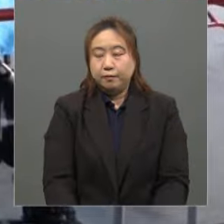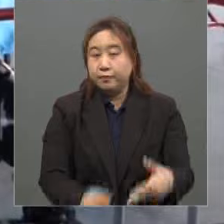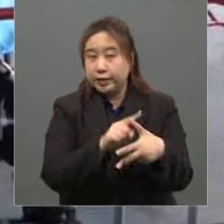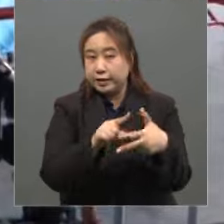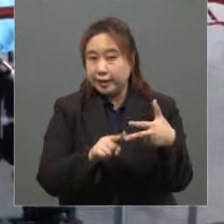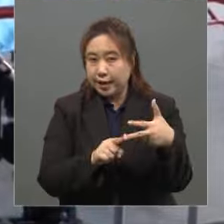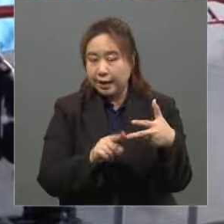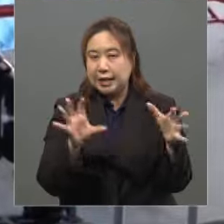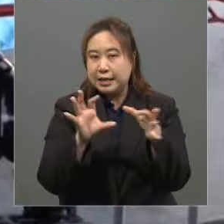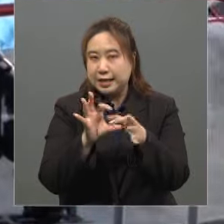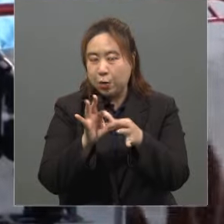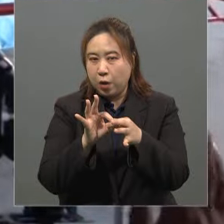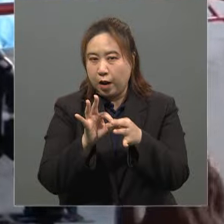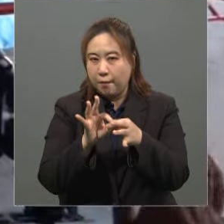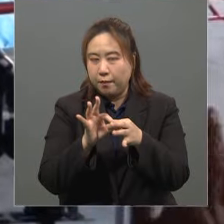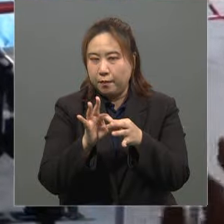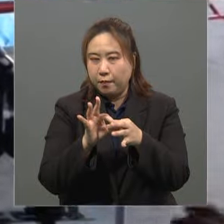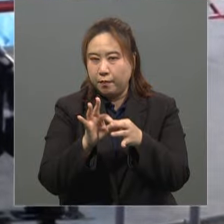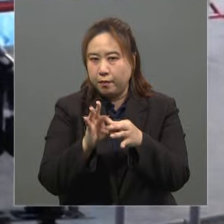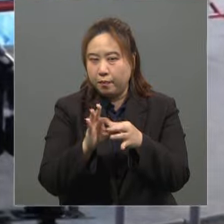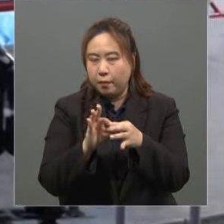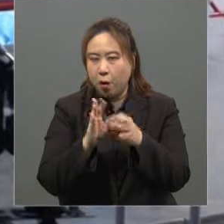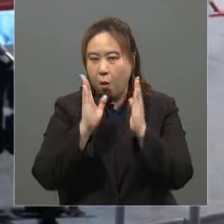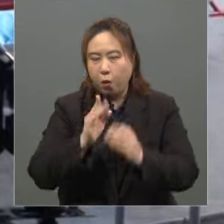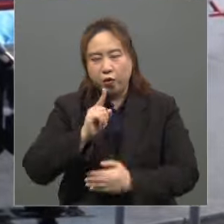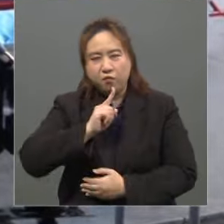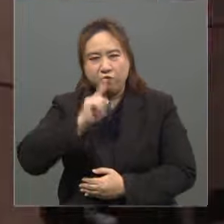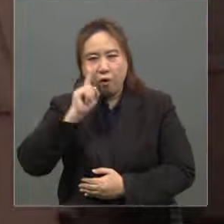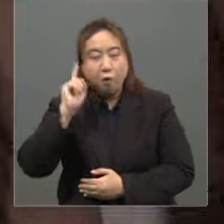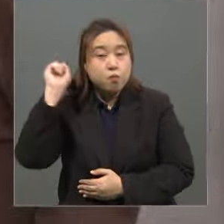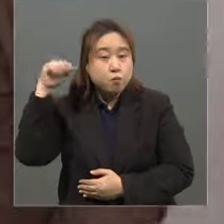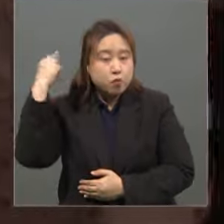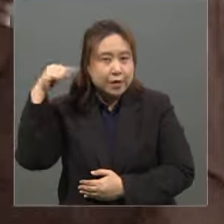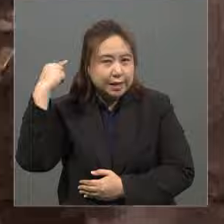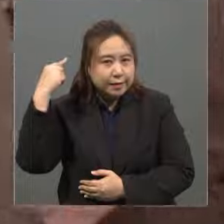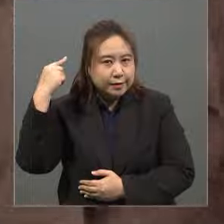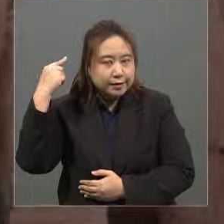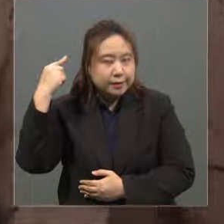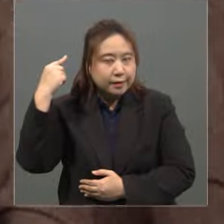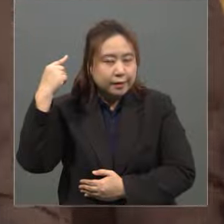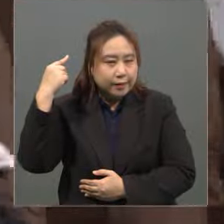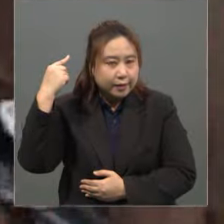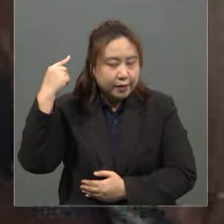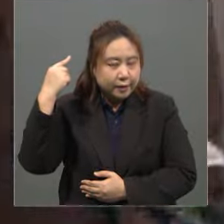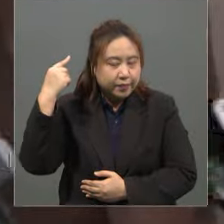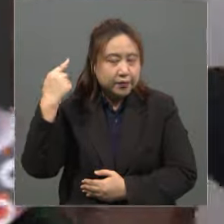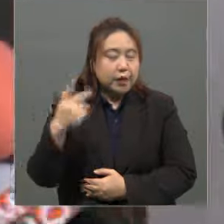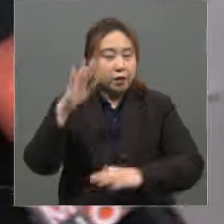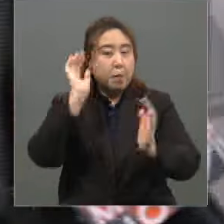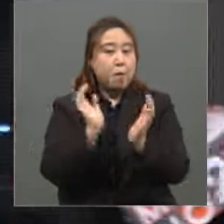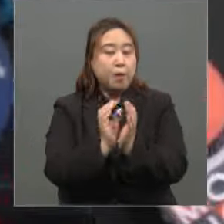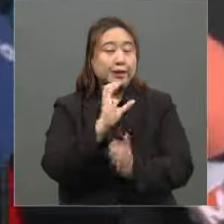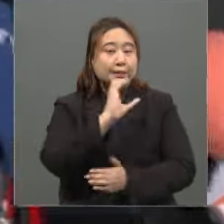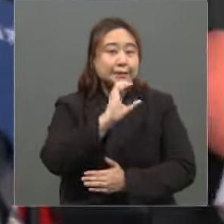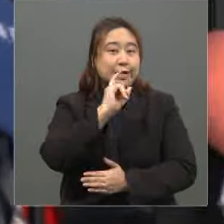รื่องของนักร้องนักร้องเรียนที่เป็นผู้หญิงนะคะก็มีการเปิดเผยในเบื้องต้นนะคะก็ทางตำรวจสอบสวนกลางจะไปร่ว